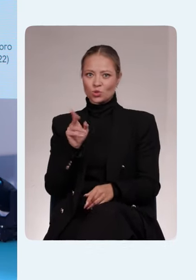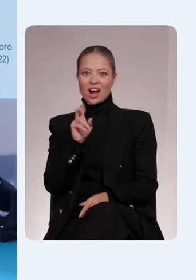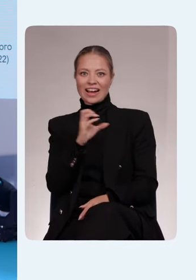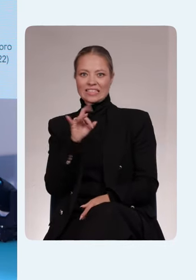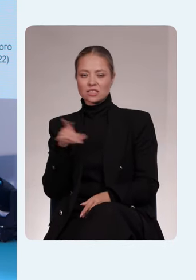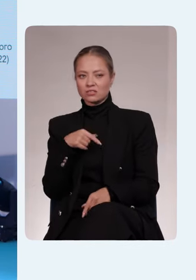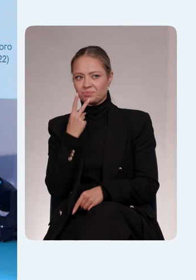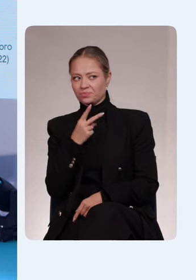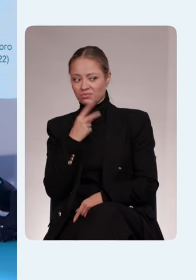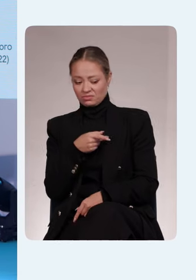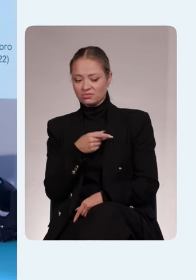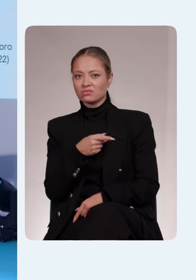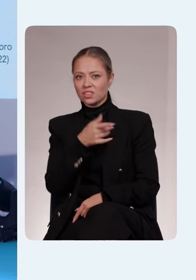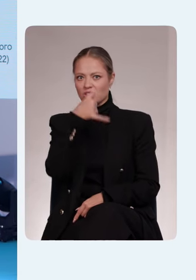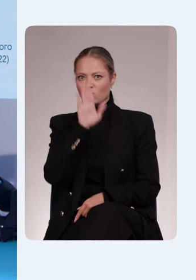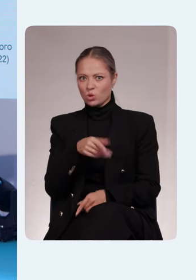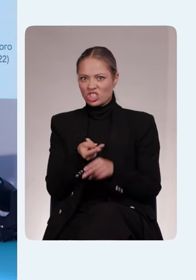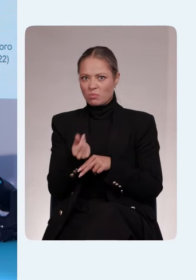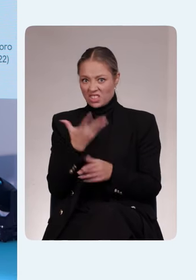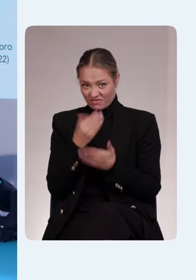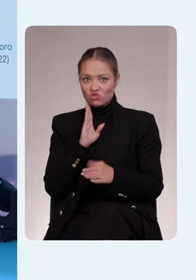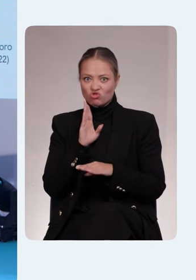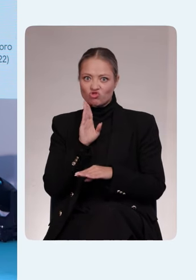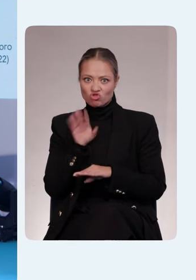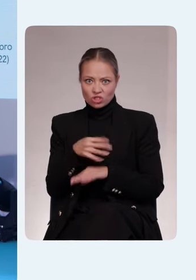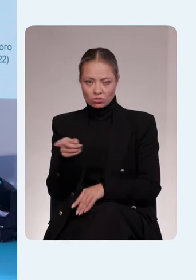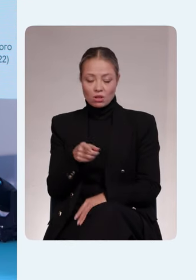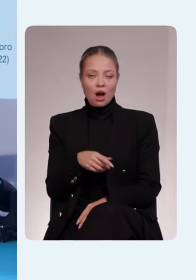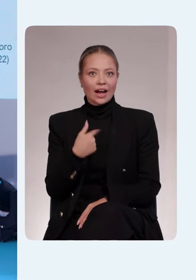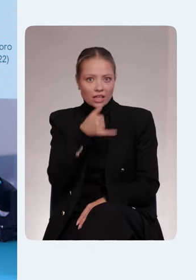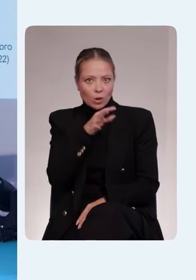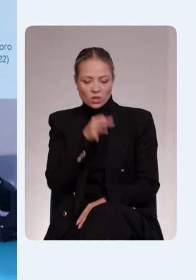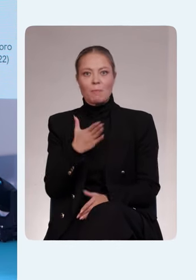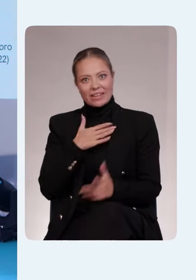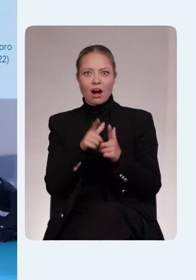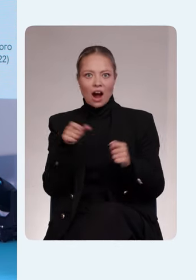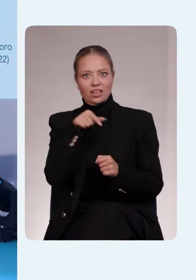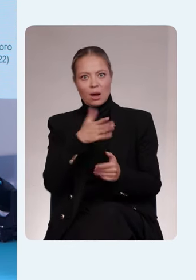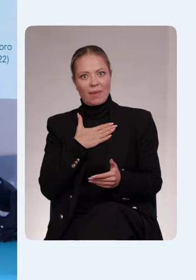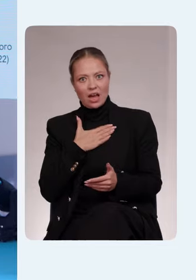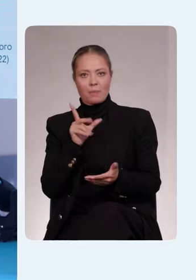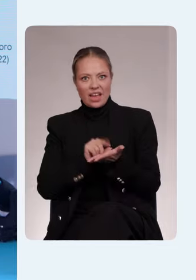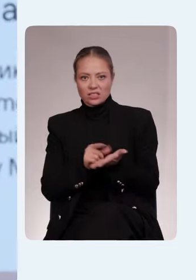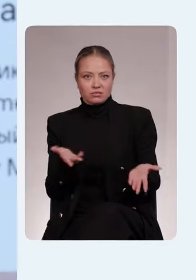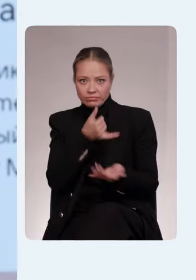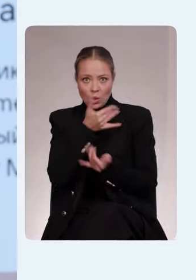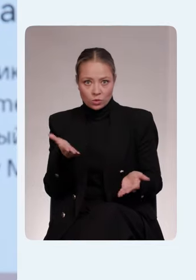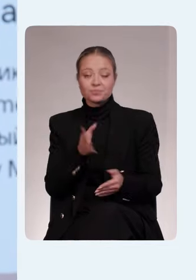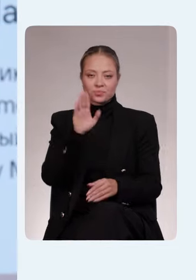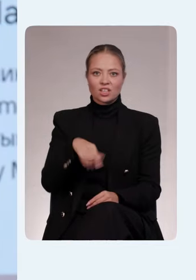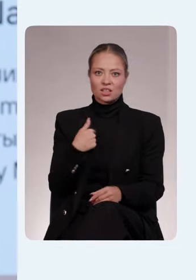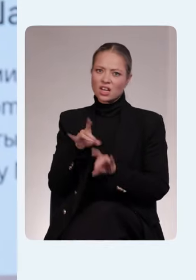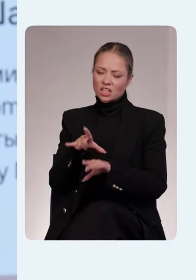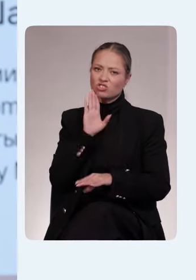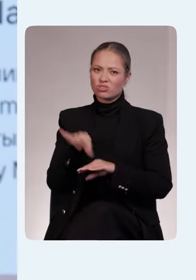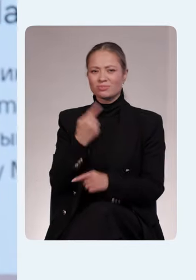женщину заплатить не можешь? Ну, а я не могу же сказать, это моя карта, там пенсия моя, вот. И я жене рассказал, что